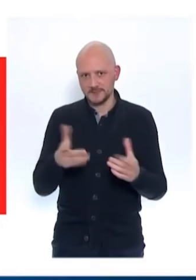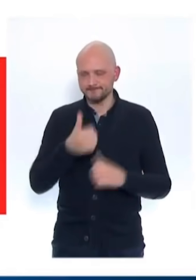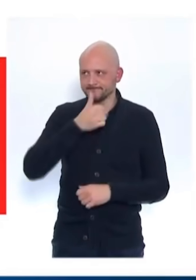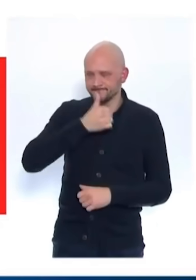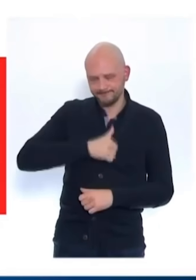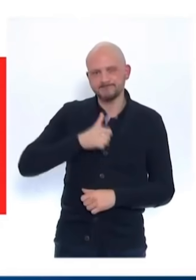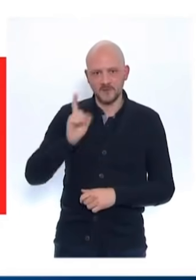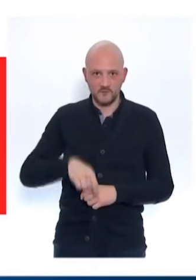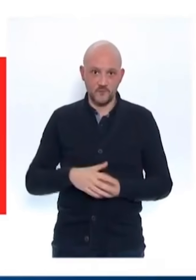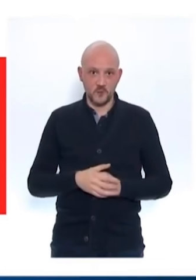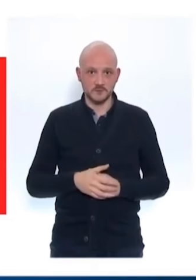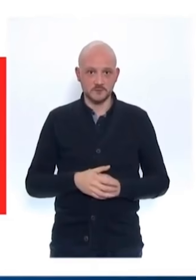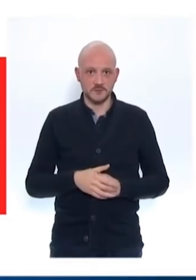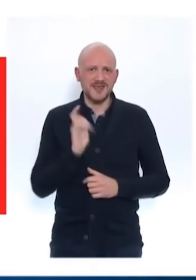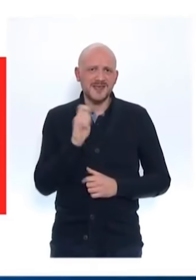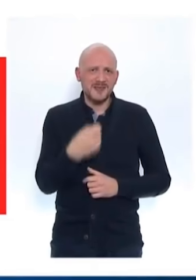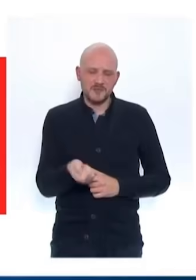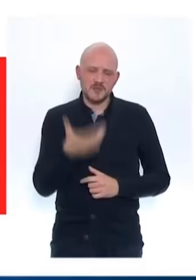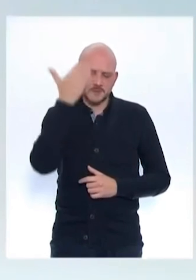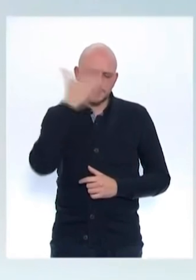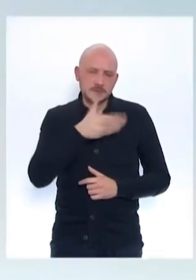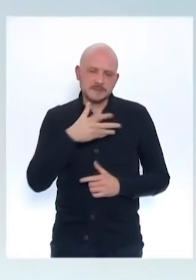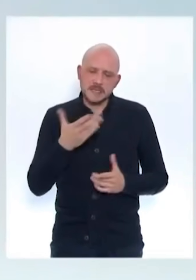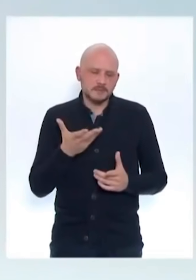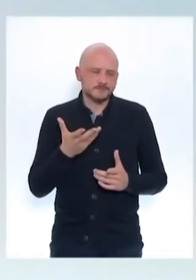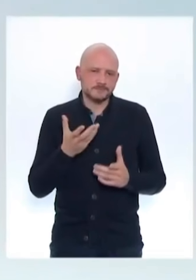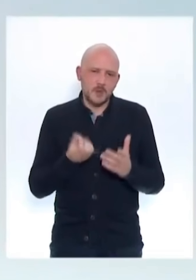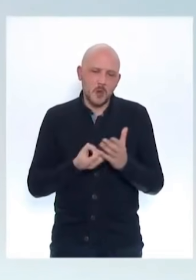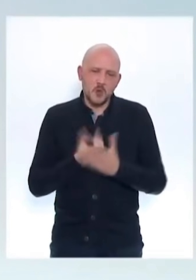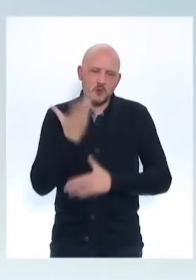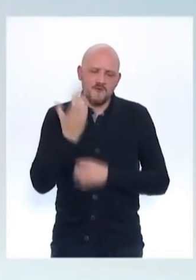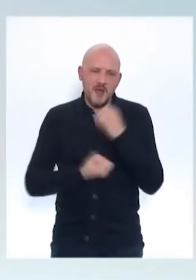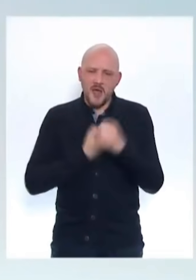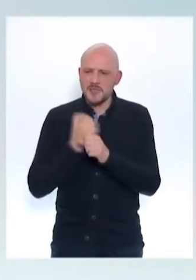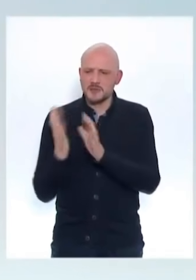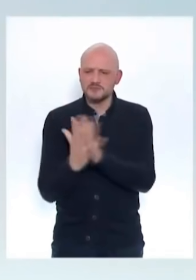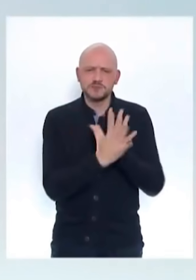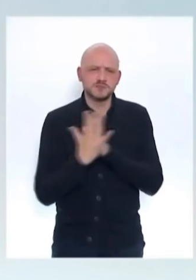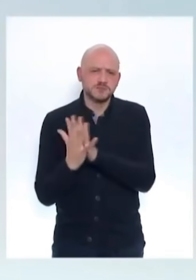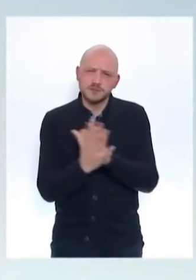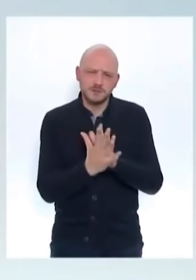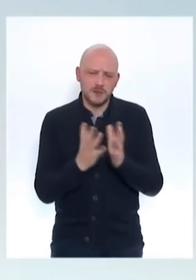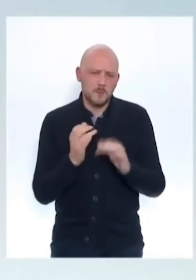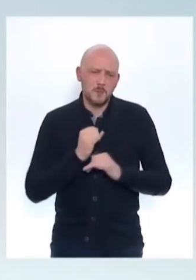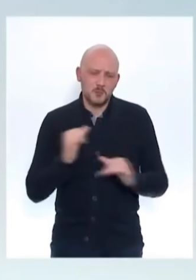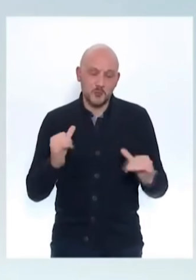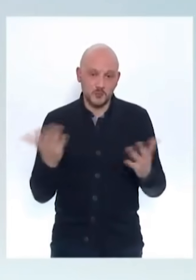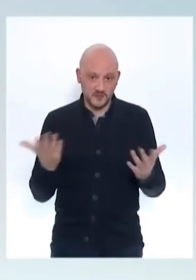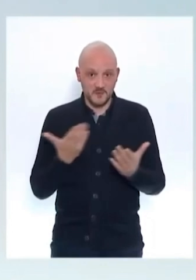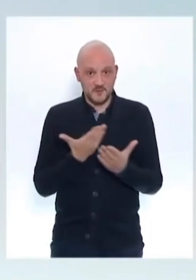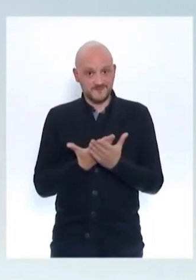concentre tous les ingrédients d'un rebond épidémique si la circulation avec continuer à se réduire